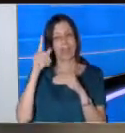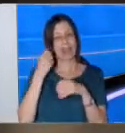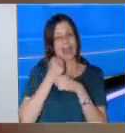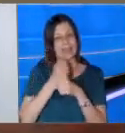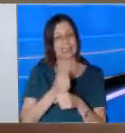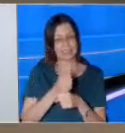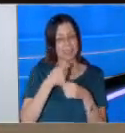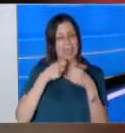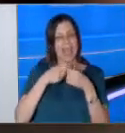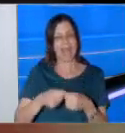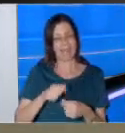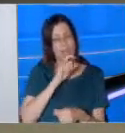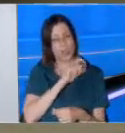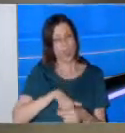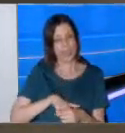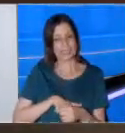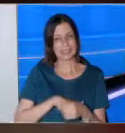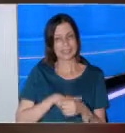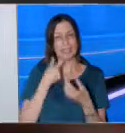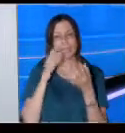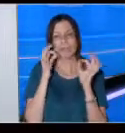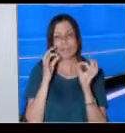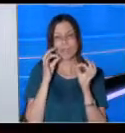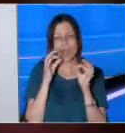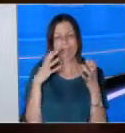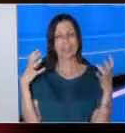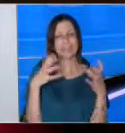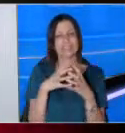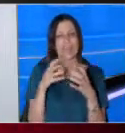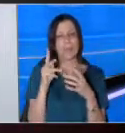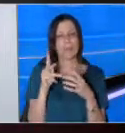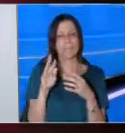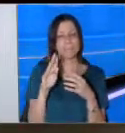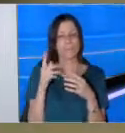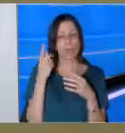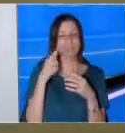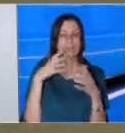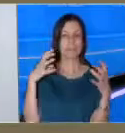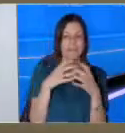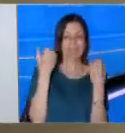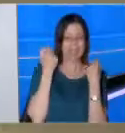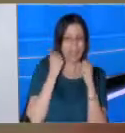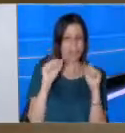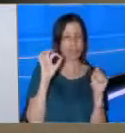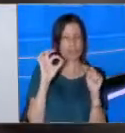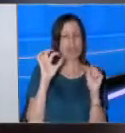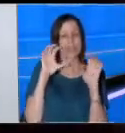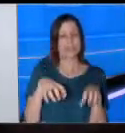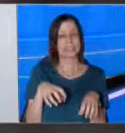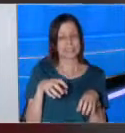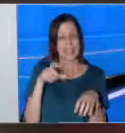אנשי חברי הקונגרס. חברי הקונגרס, בעיקר הזרם הפרוגרסיבי, במפלגה הדמוקרטית של הנשיא ג'ו